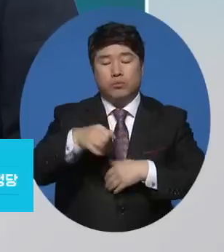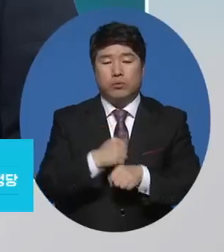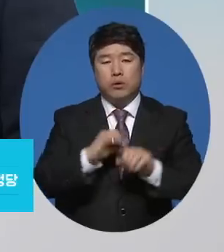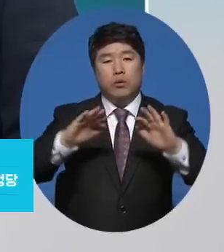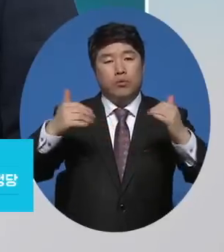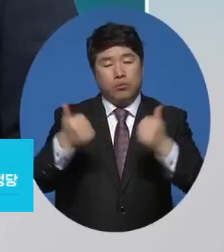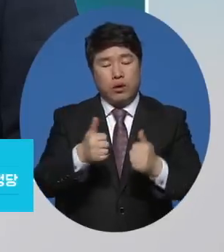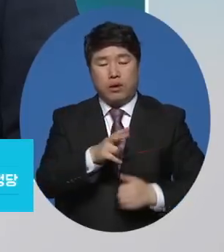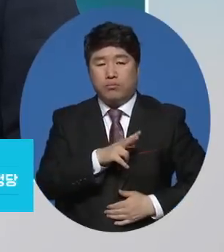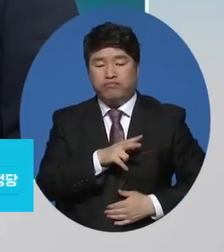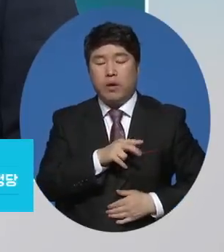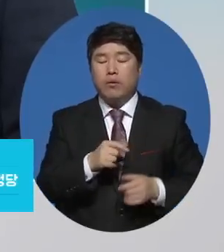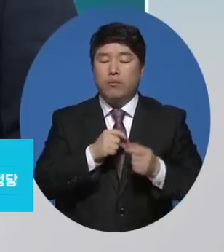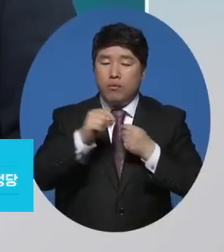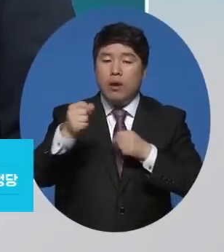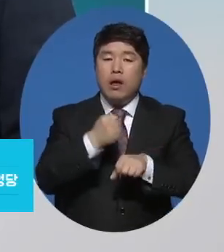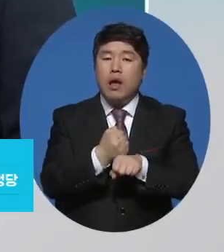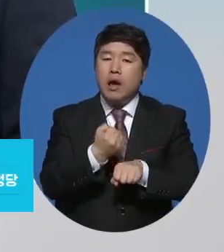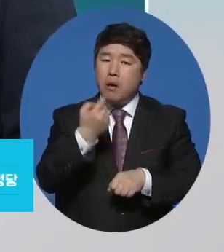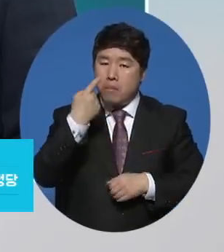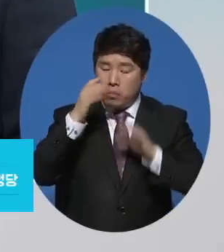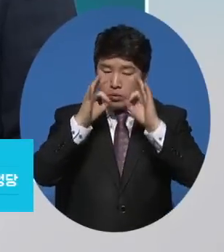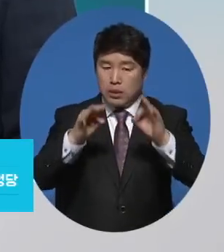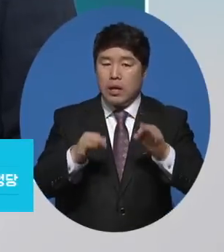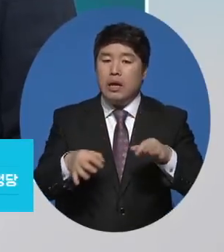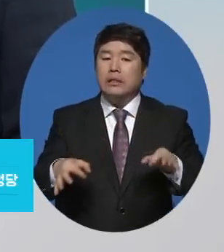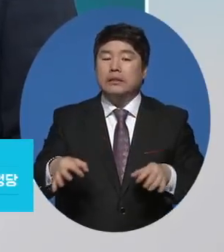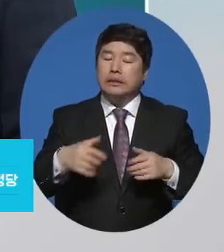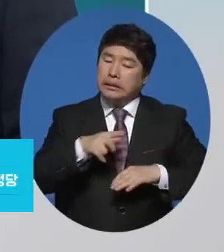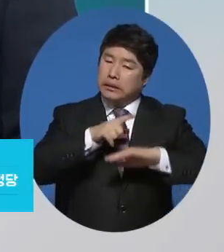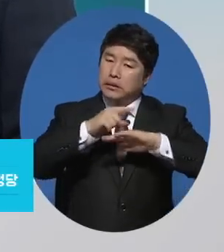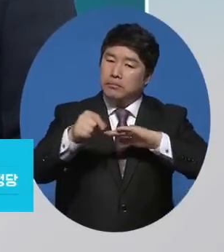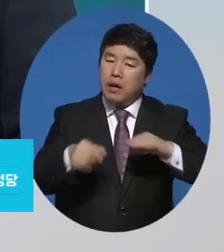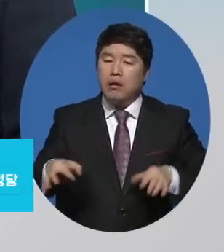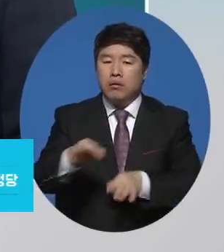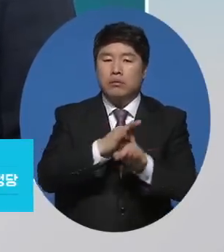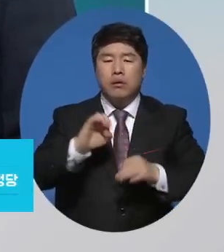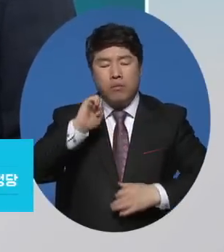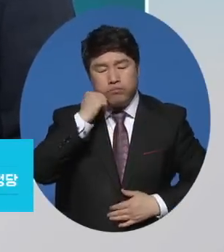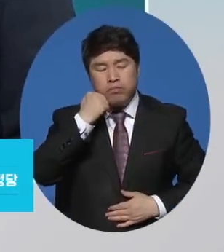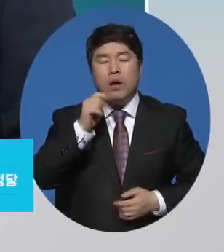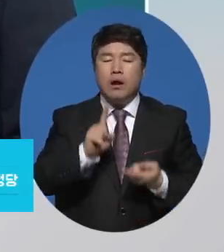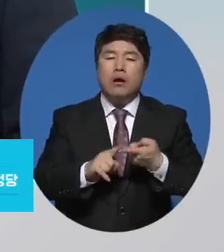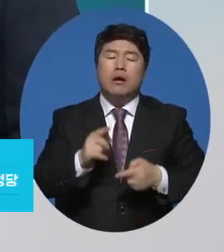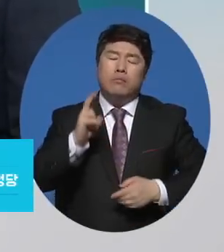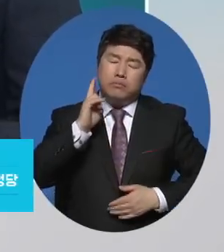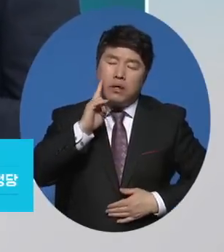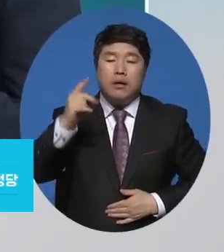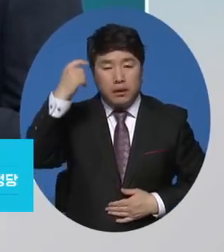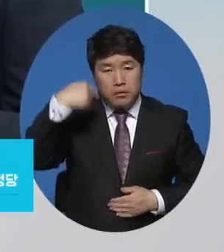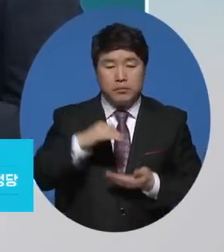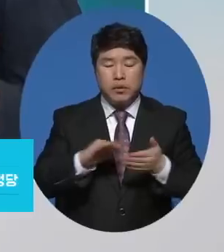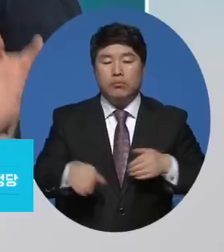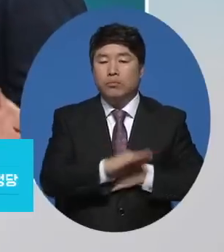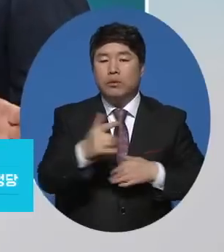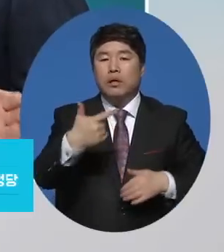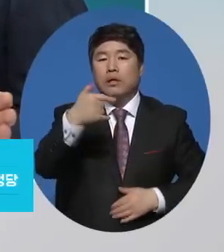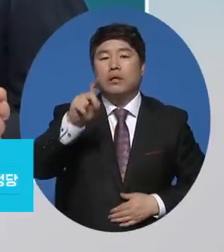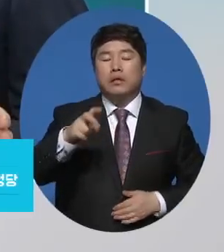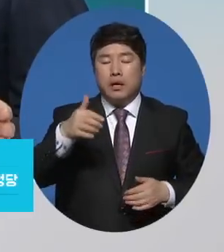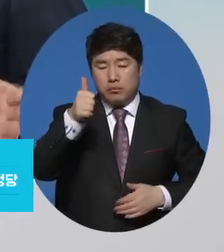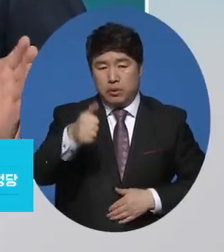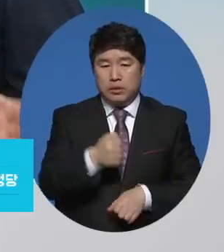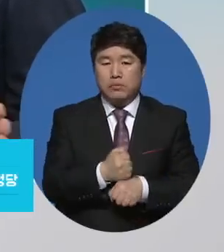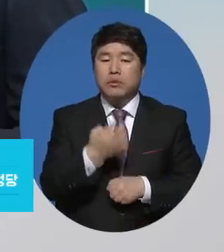오래하다 보니까 지방 경제가 어려운지를 얼마 굉장히 심각하게 느낍니다네 우리 남지 사님 이제 경기도